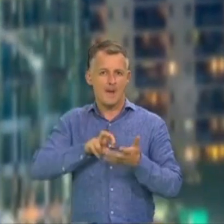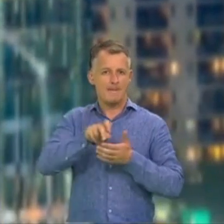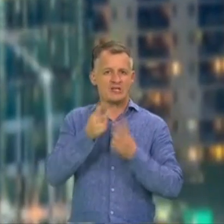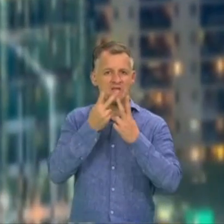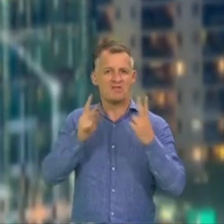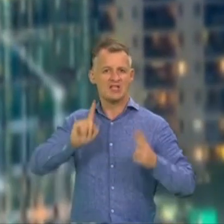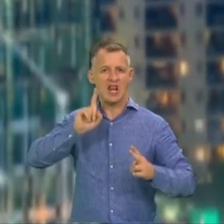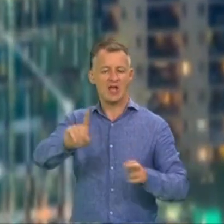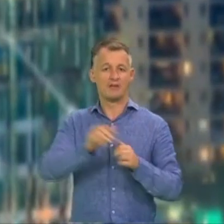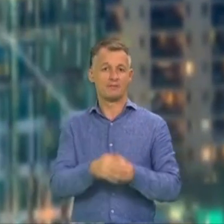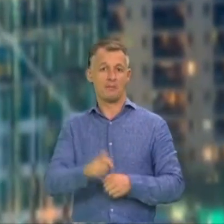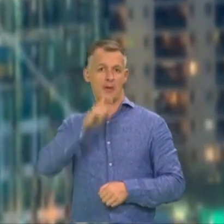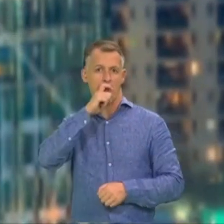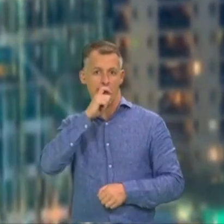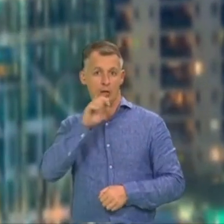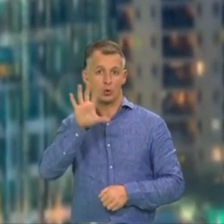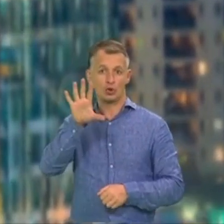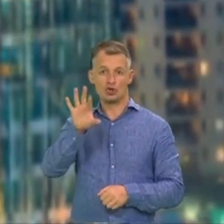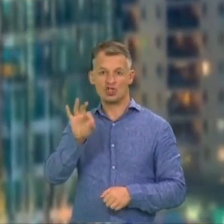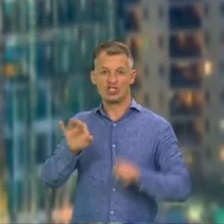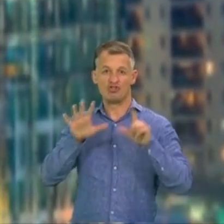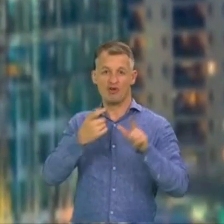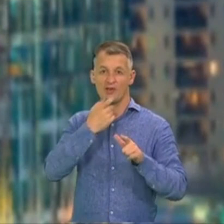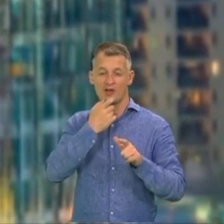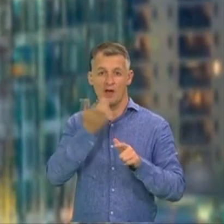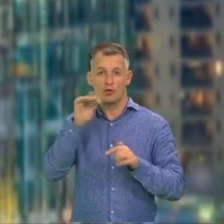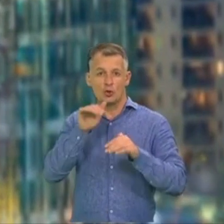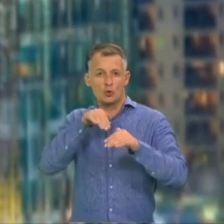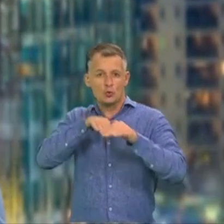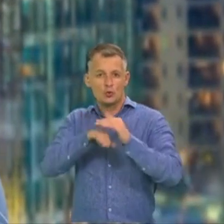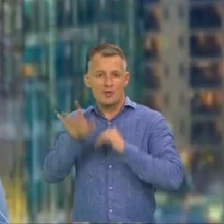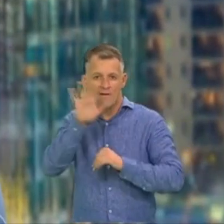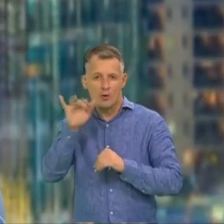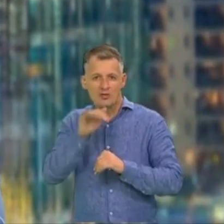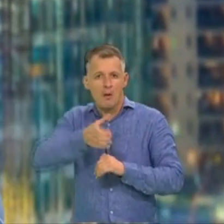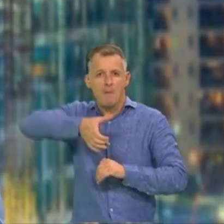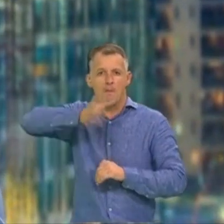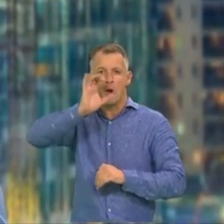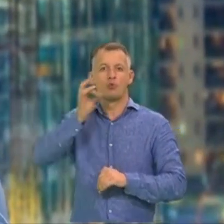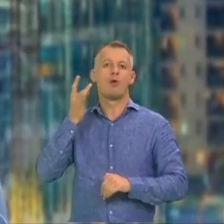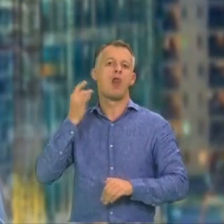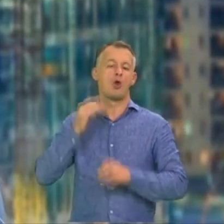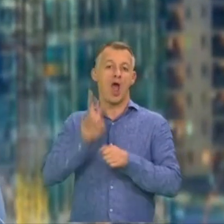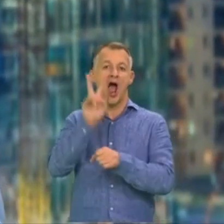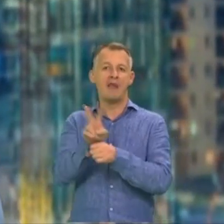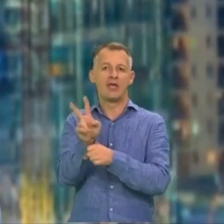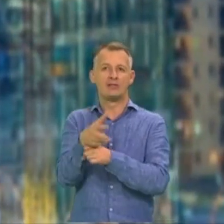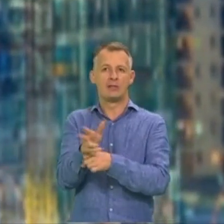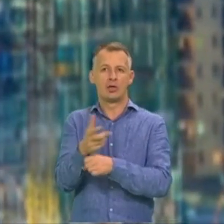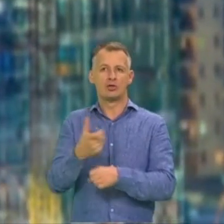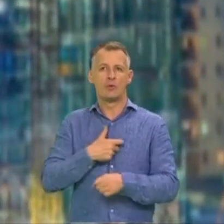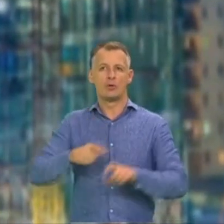în vizită la el. Se pare că bărbatul de 57 de ani era sub influența băuturilor alcoolice. Vă avertizez, urmează detalii care vă pot